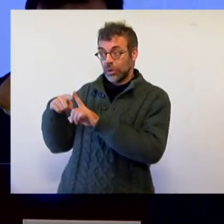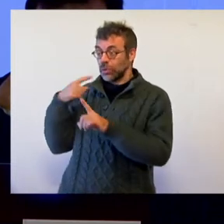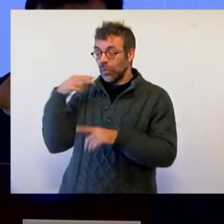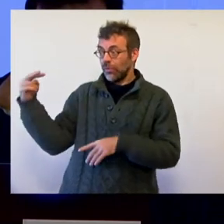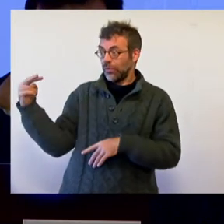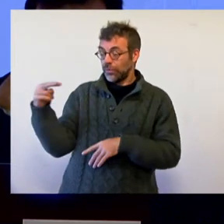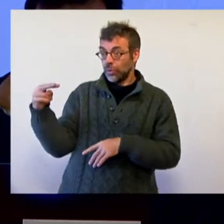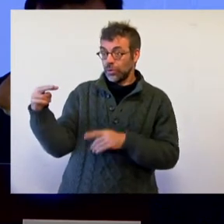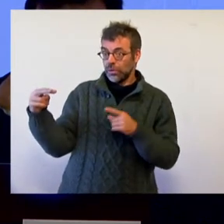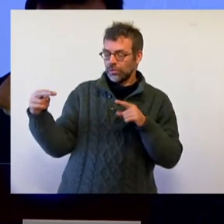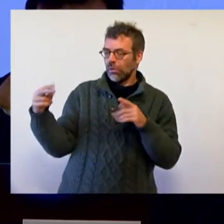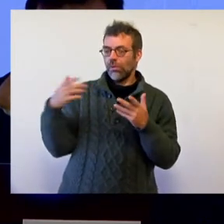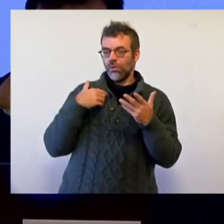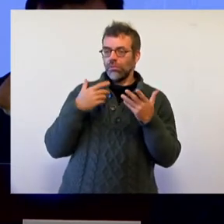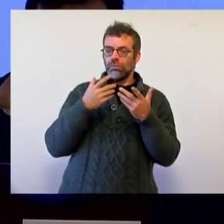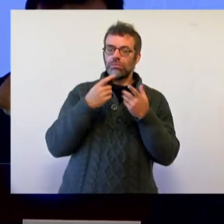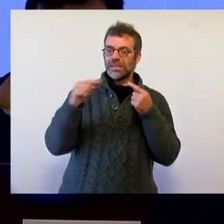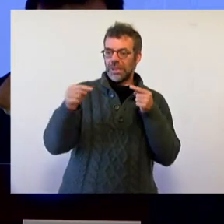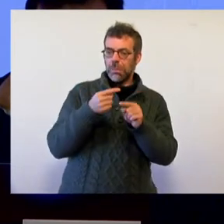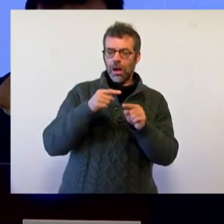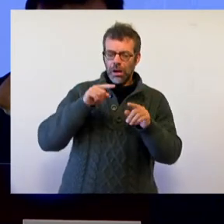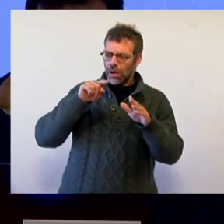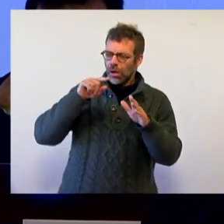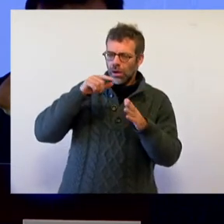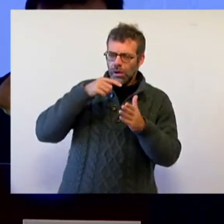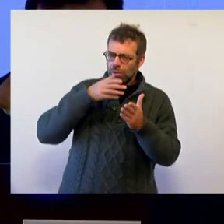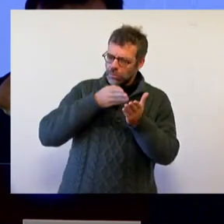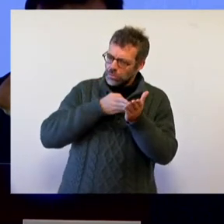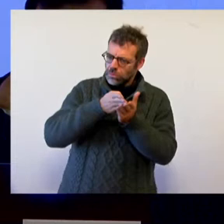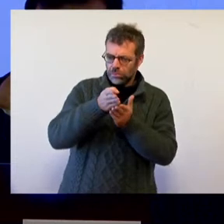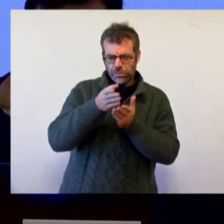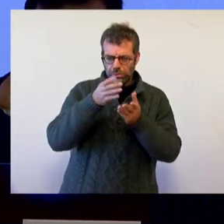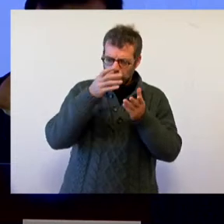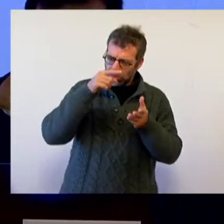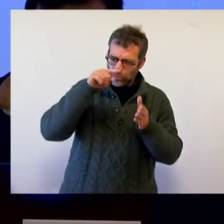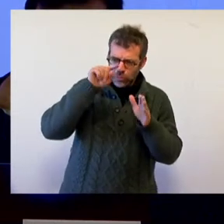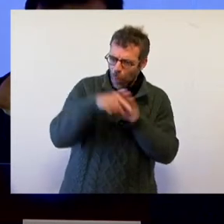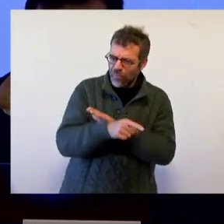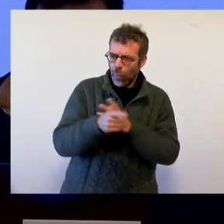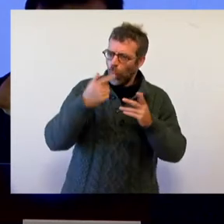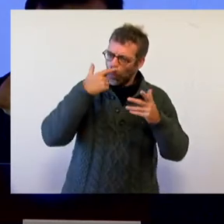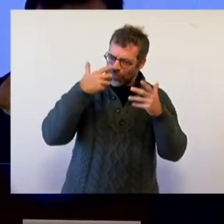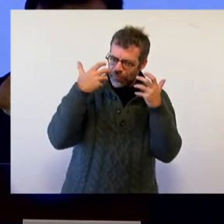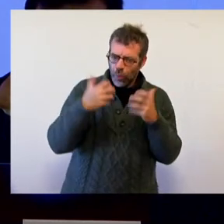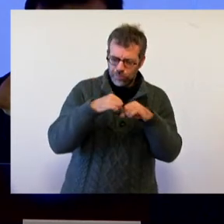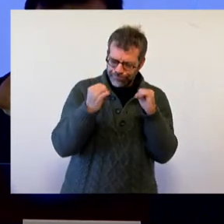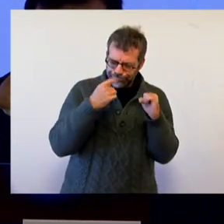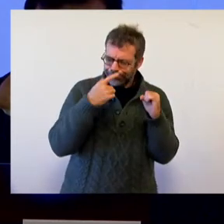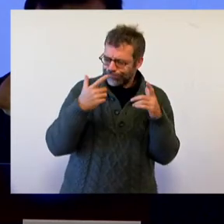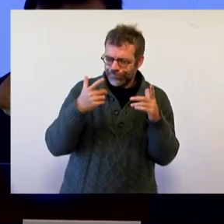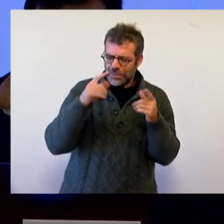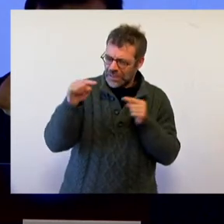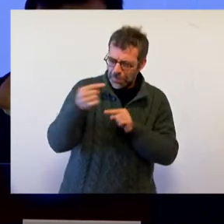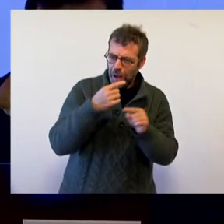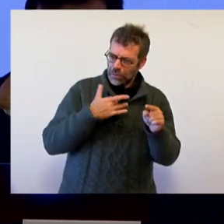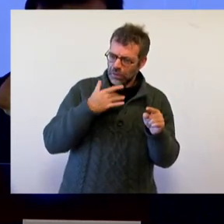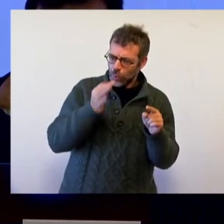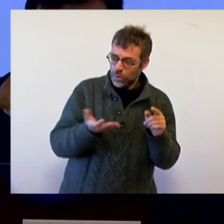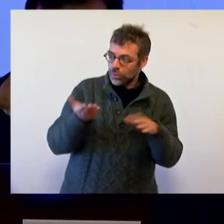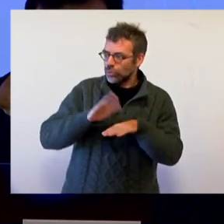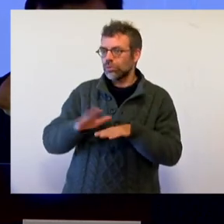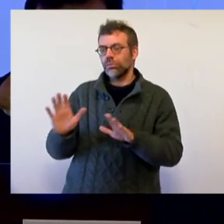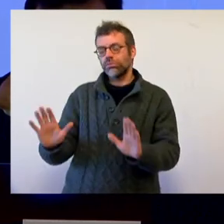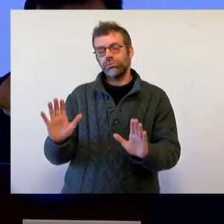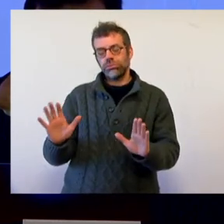Merci, cher Michel Aslanian, pour cette présentation et cette ambition forte qui se dégage de celle-ci. Au nom du groupe SER, je tiens à souligner la fierté qui est la nôtre